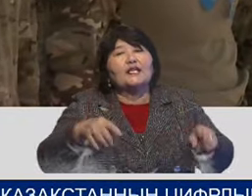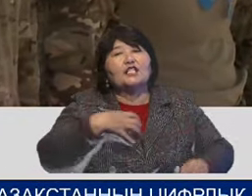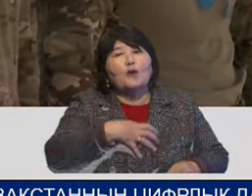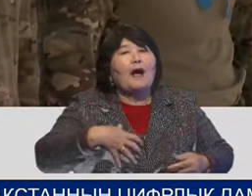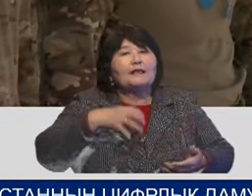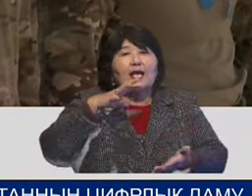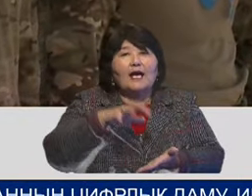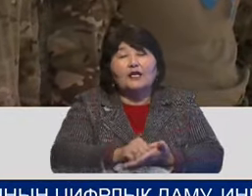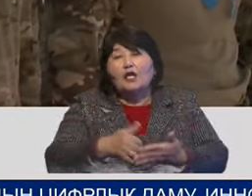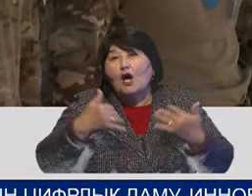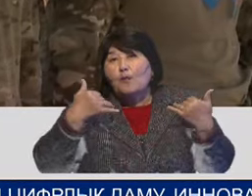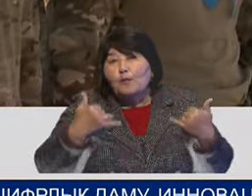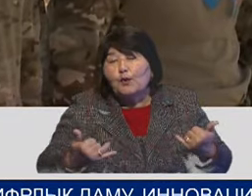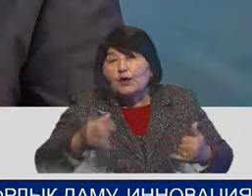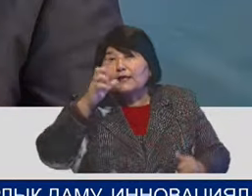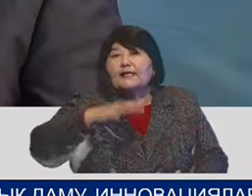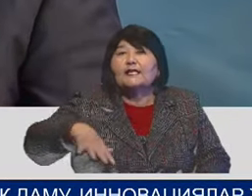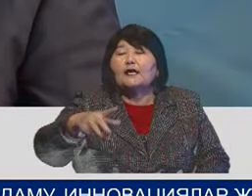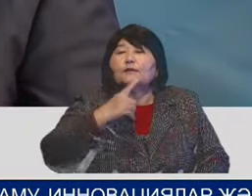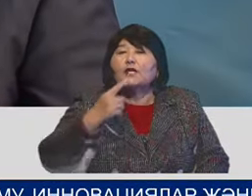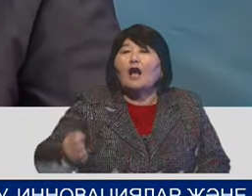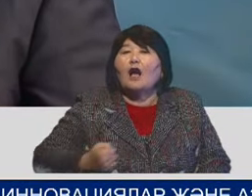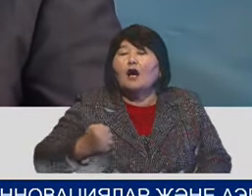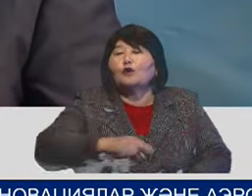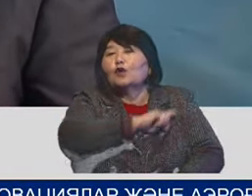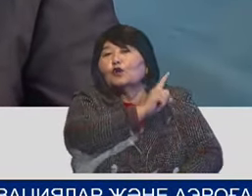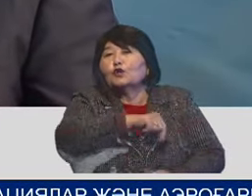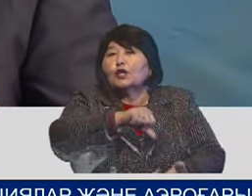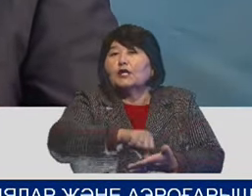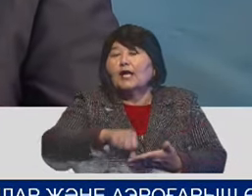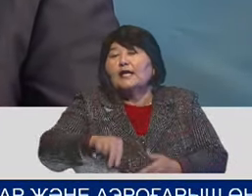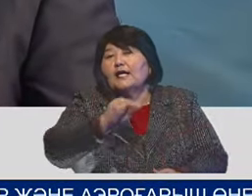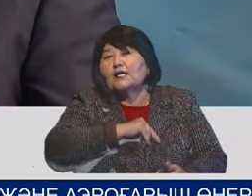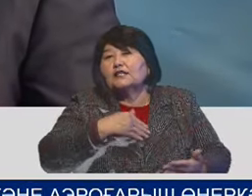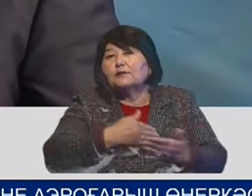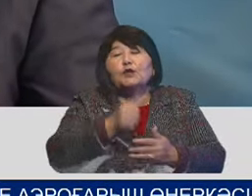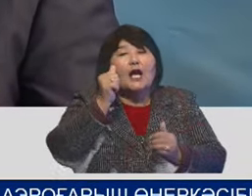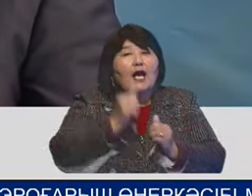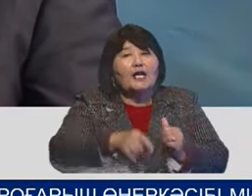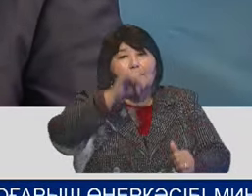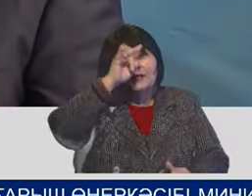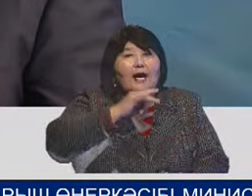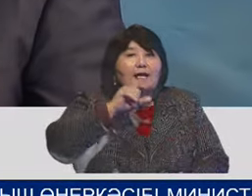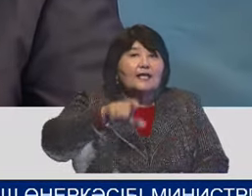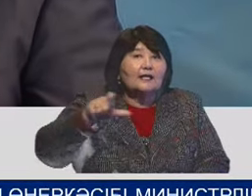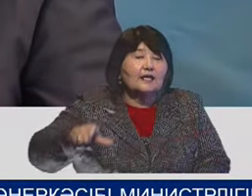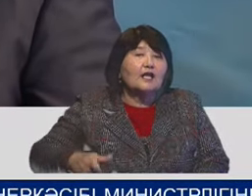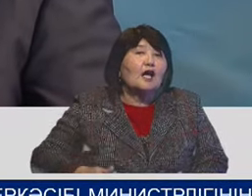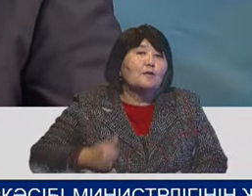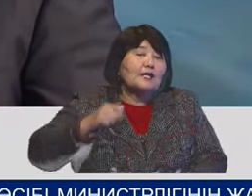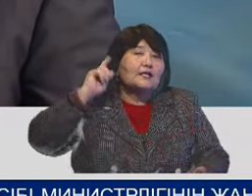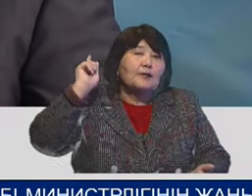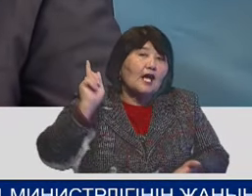ие. Бүгінде еліміздің қарулы күштер қатарында қызмет ету әрбір қазақстандықтың мәртебелі